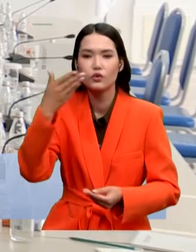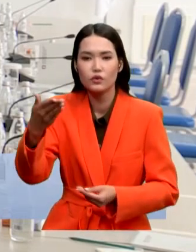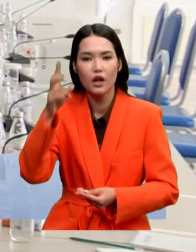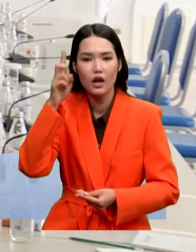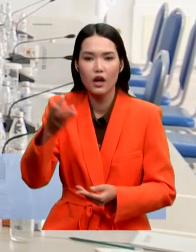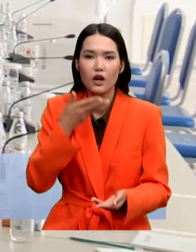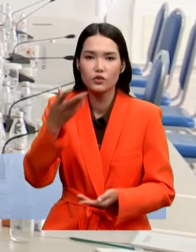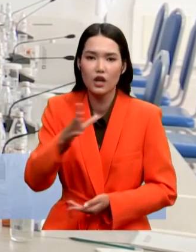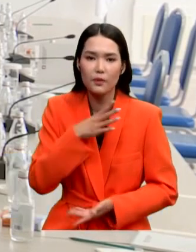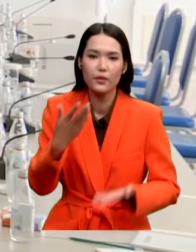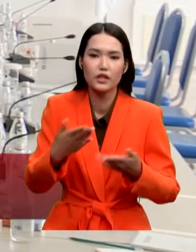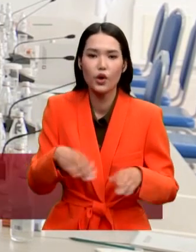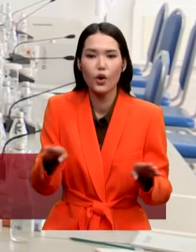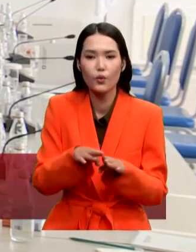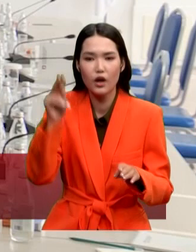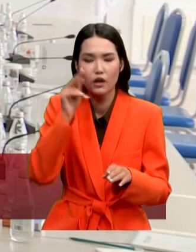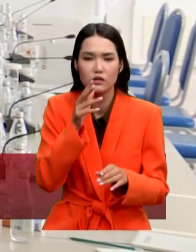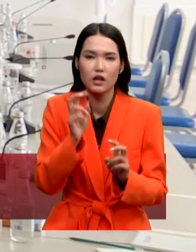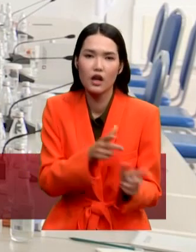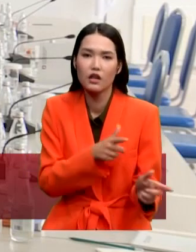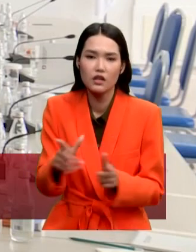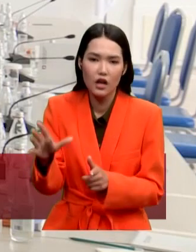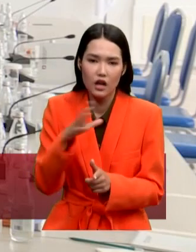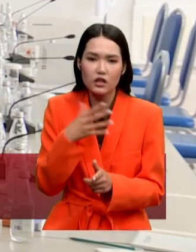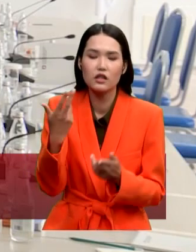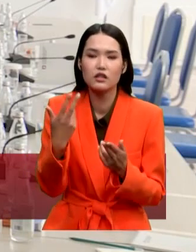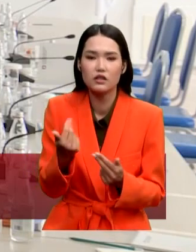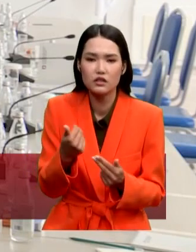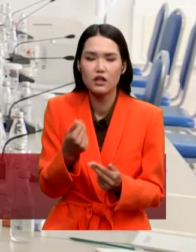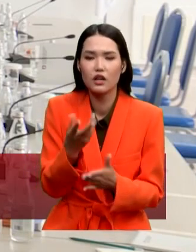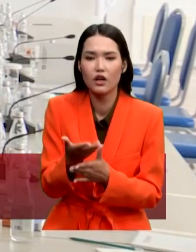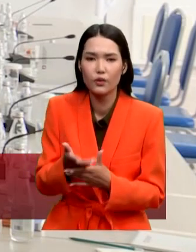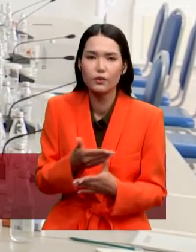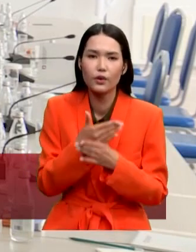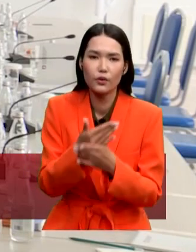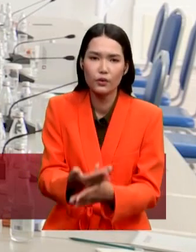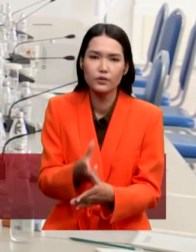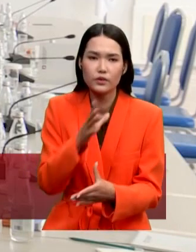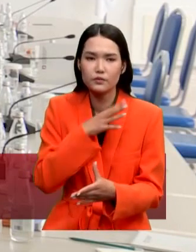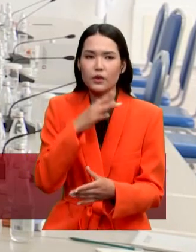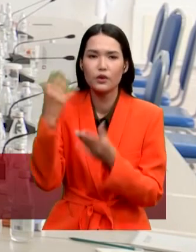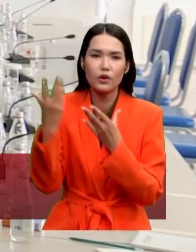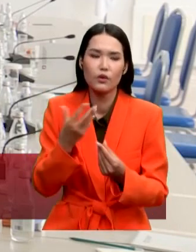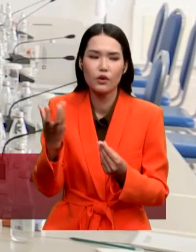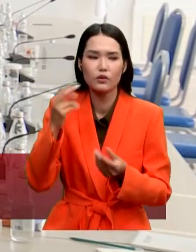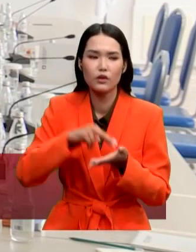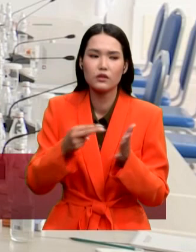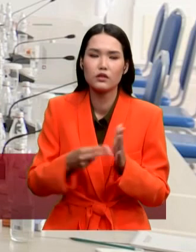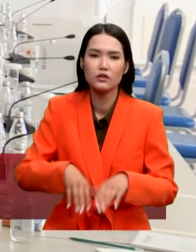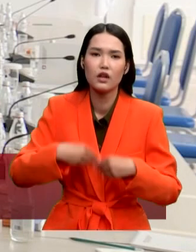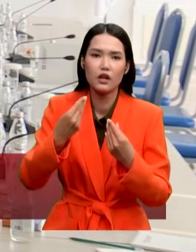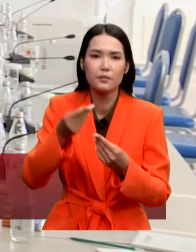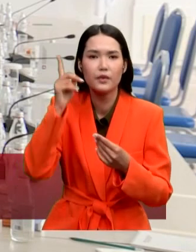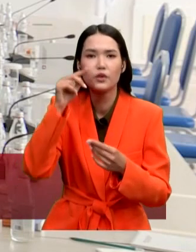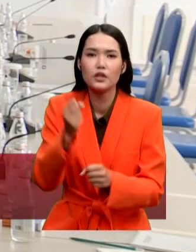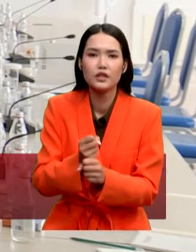болады. Немесе осылай айтқан мұғалім, әрине ондай мұғалім бар болса, демек ол ұстаз күнтізбелік тақырыптық жоспар дегеннің не екенін